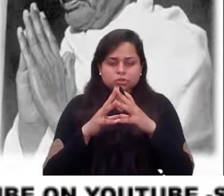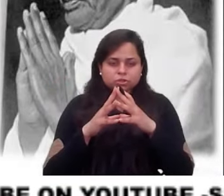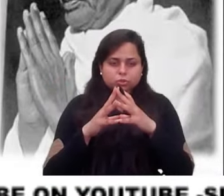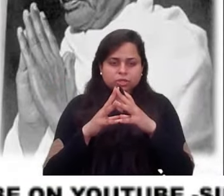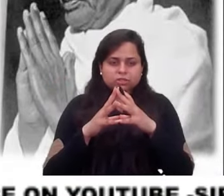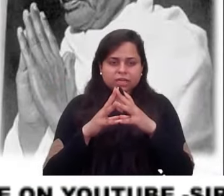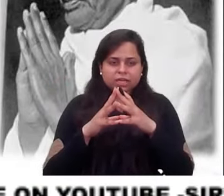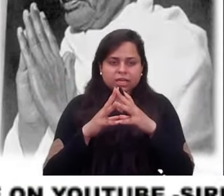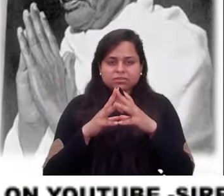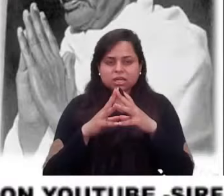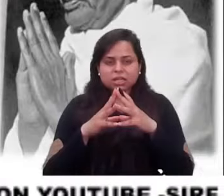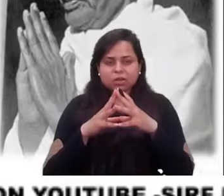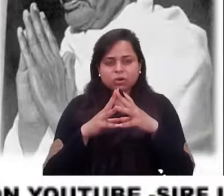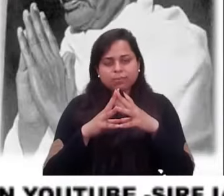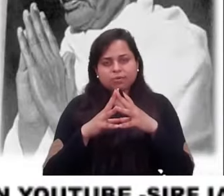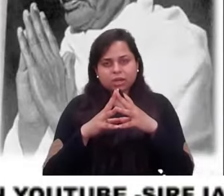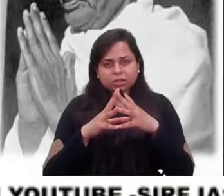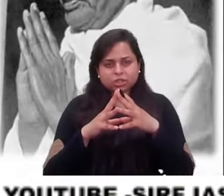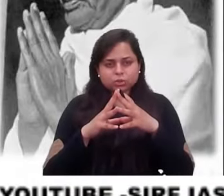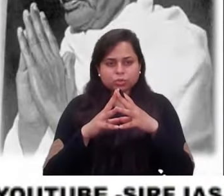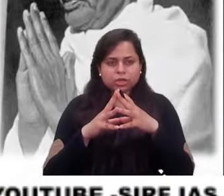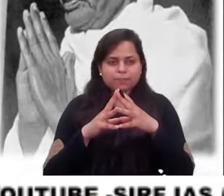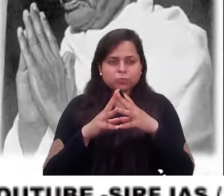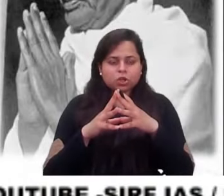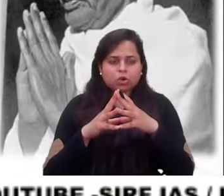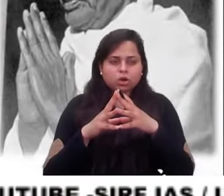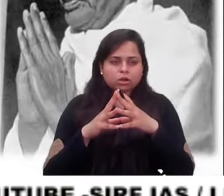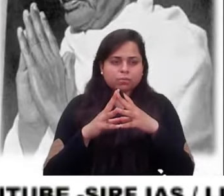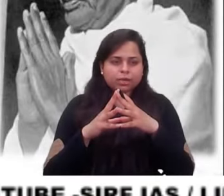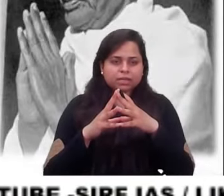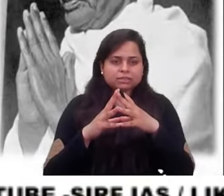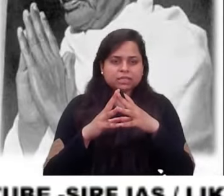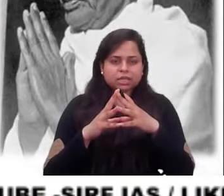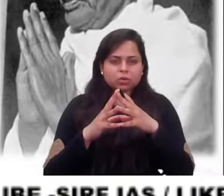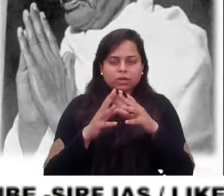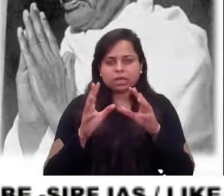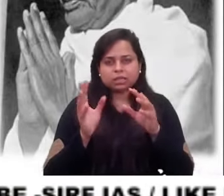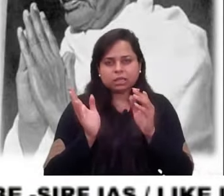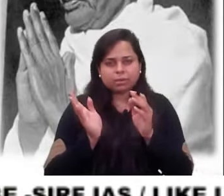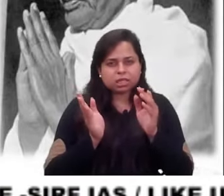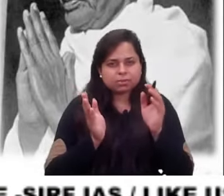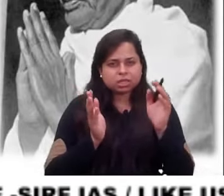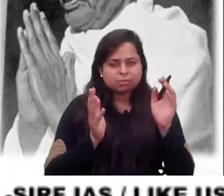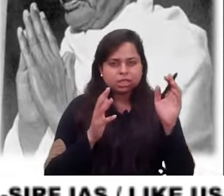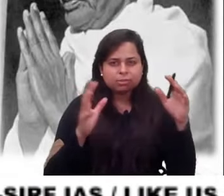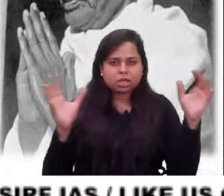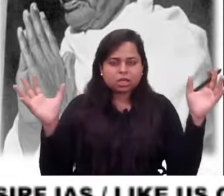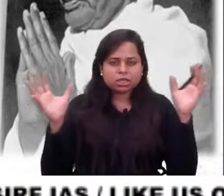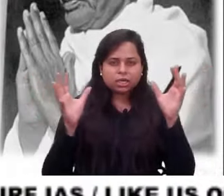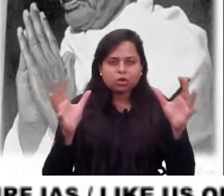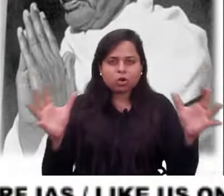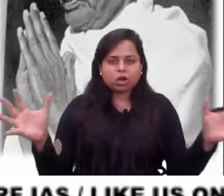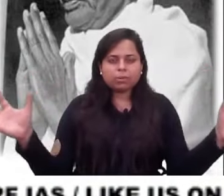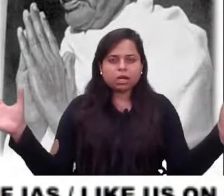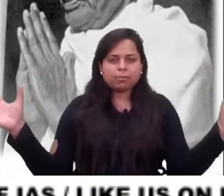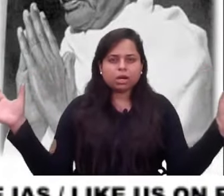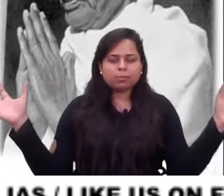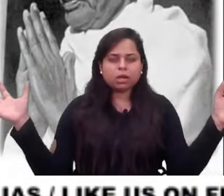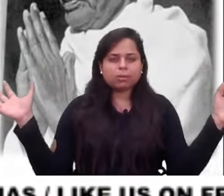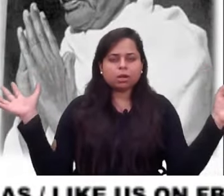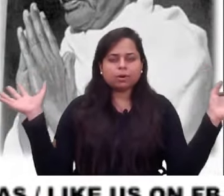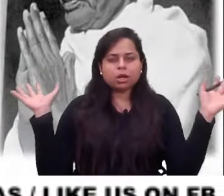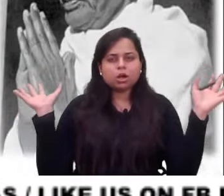वह स्टूडेंट और इससे यह और